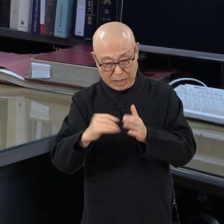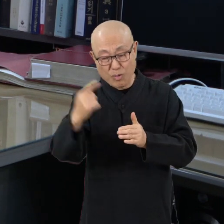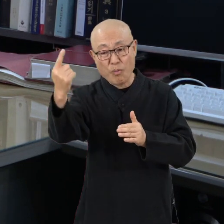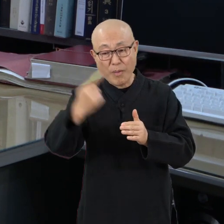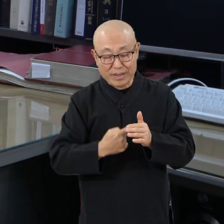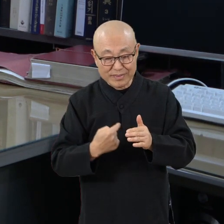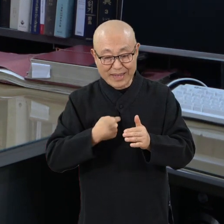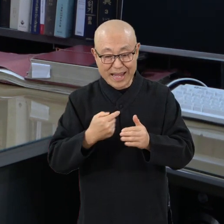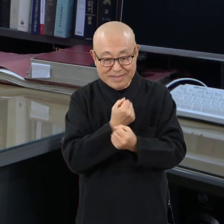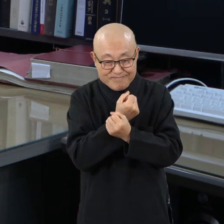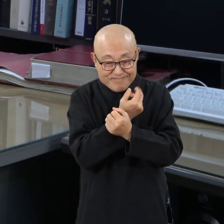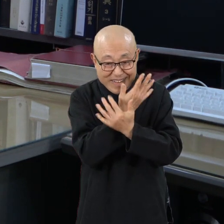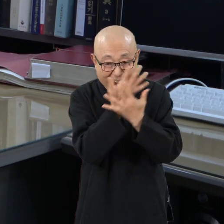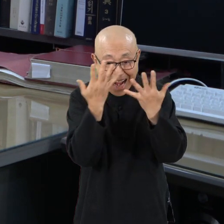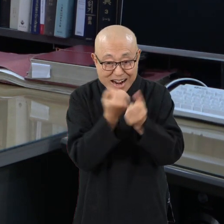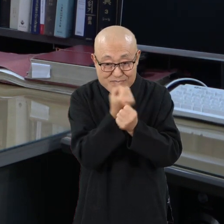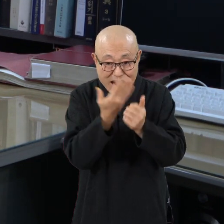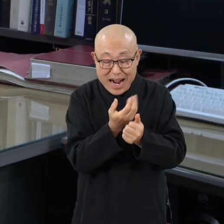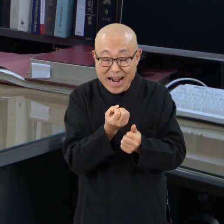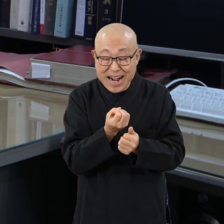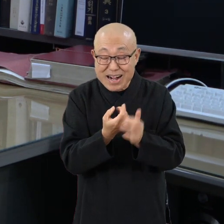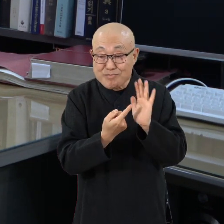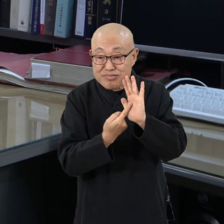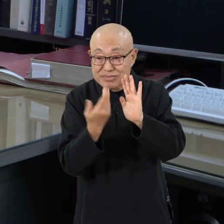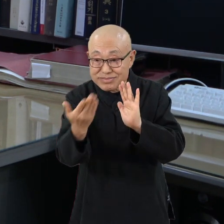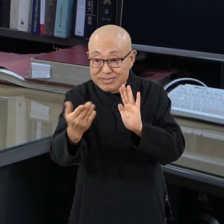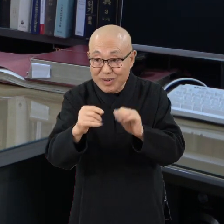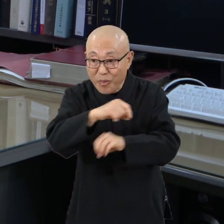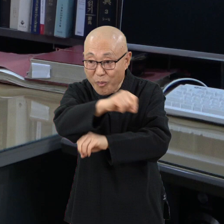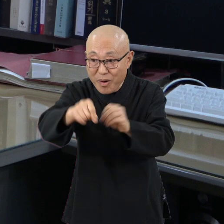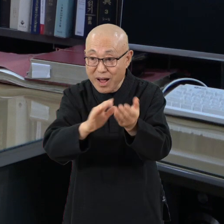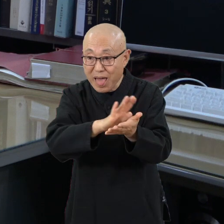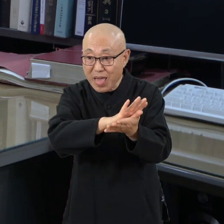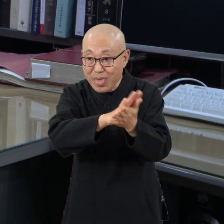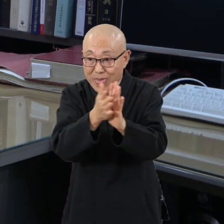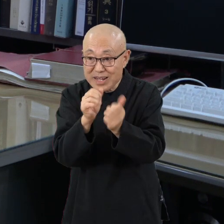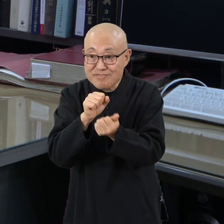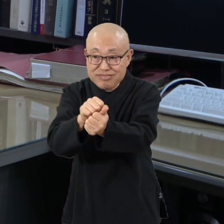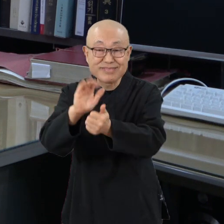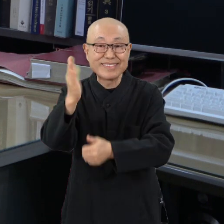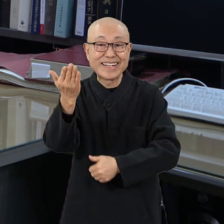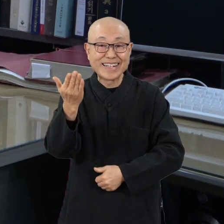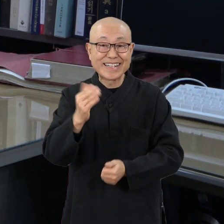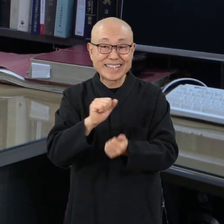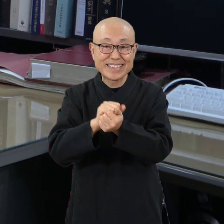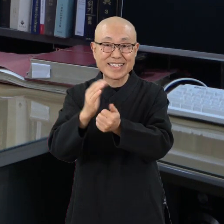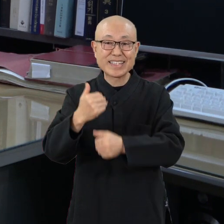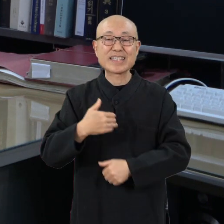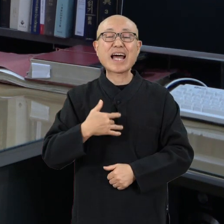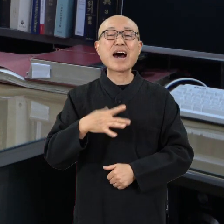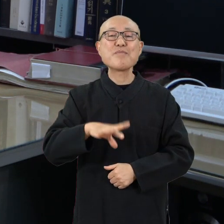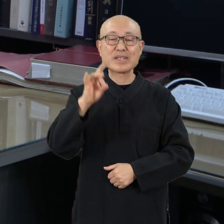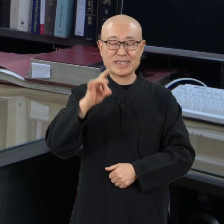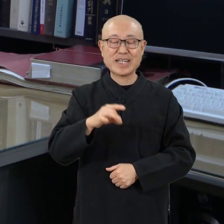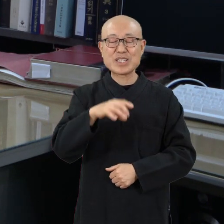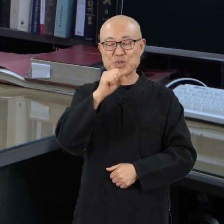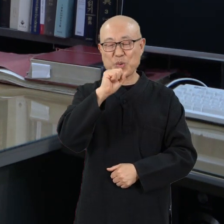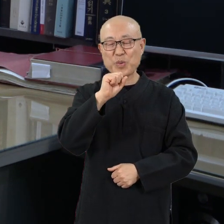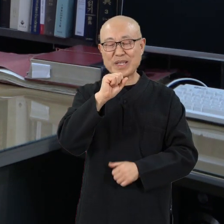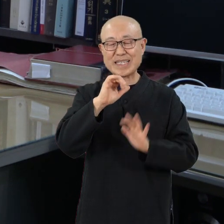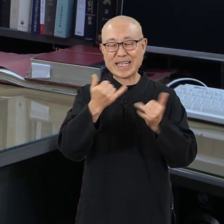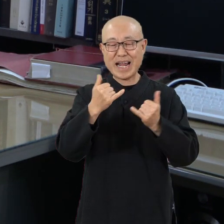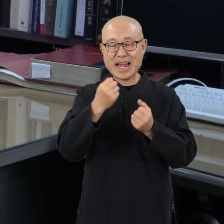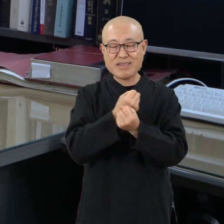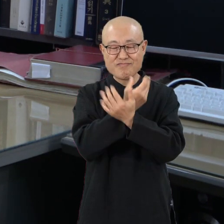내가 좋으면 좋아지는 것 같아요. 이 세상을 살다 보면. 그러니까 내가 먼저 좋은 사람이